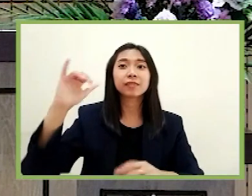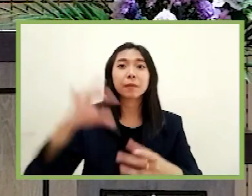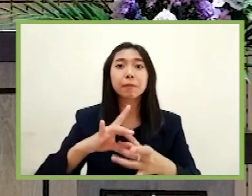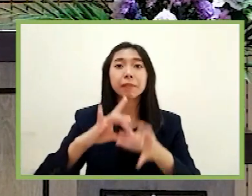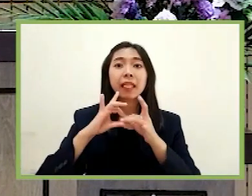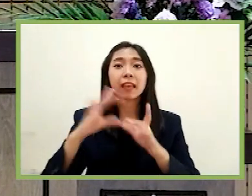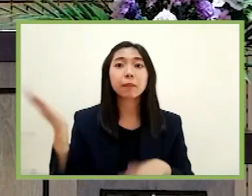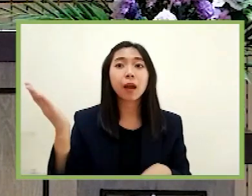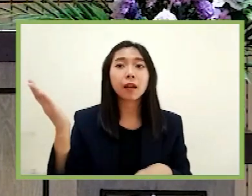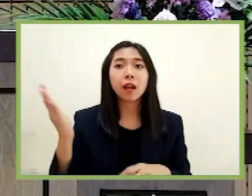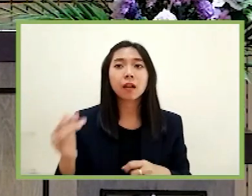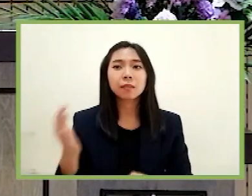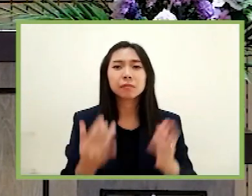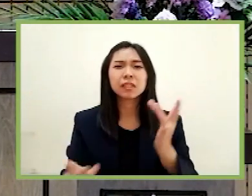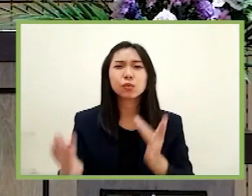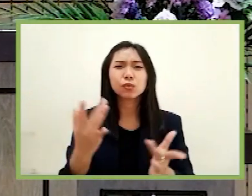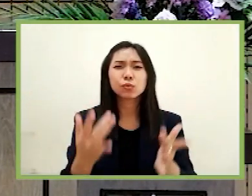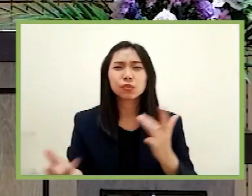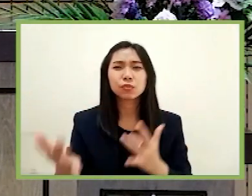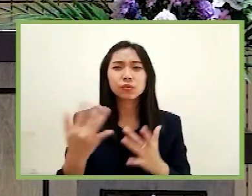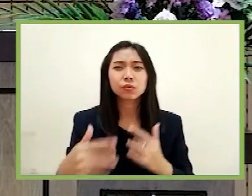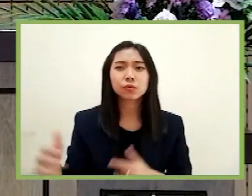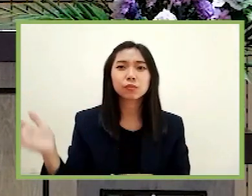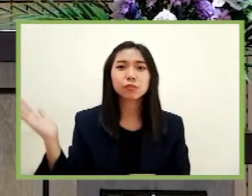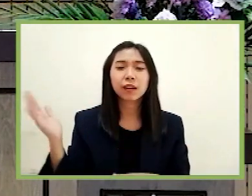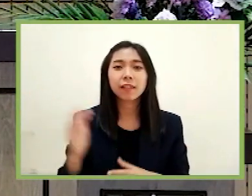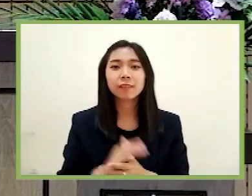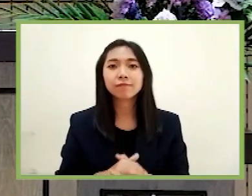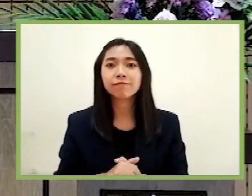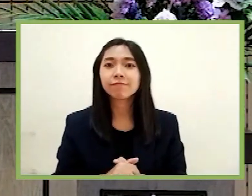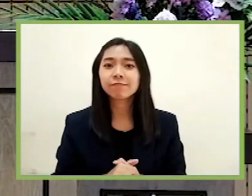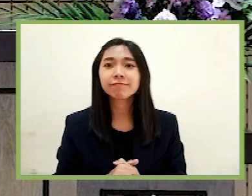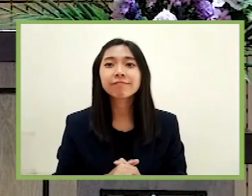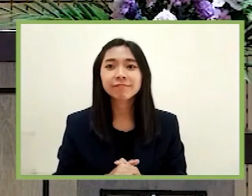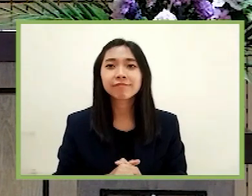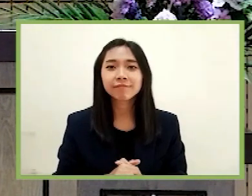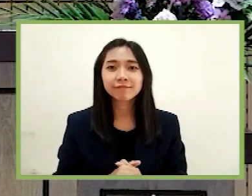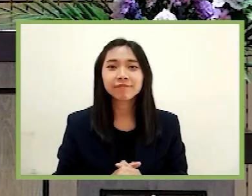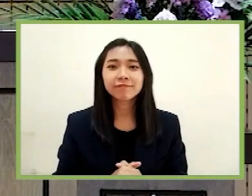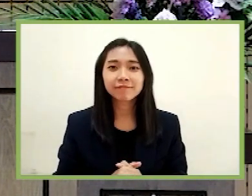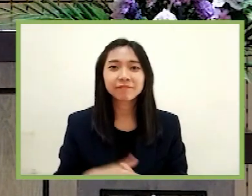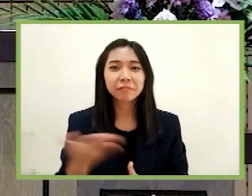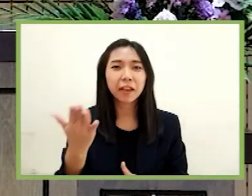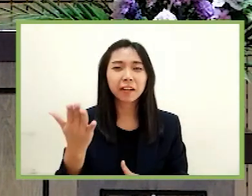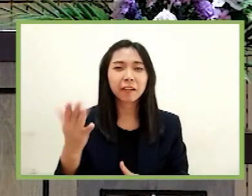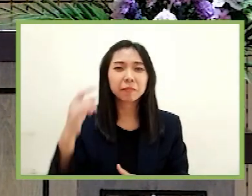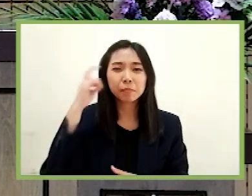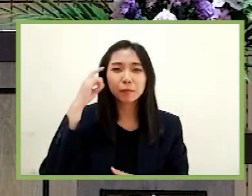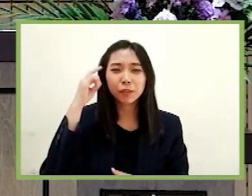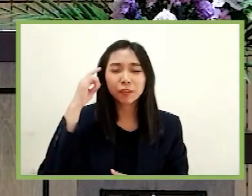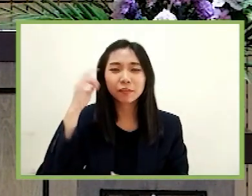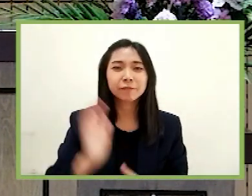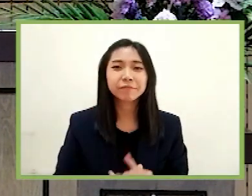karena Penantian akan Mesias itu terus mereka gaungkan di dalam kehidupan mereka